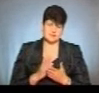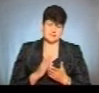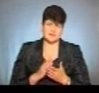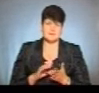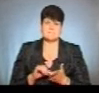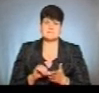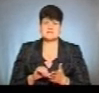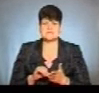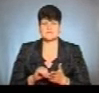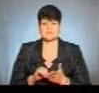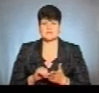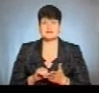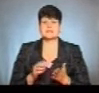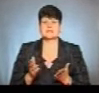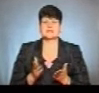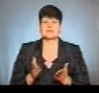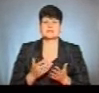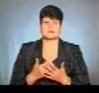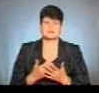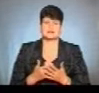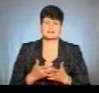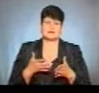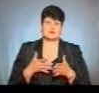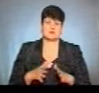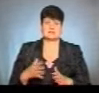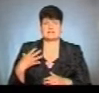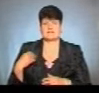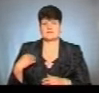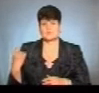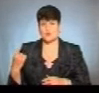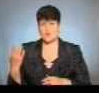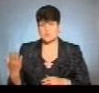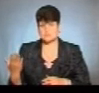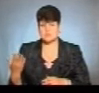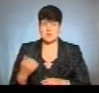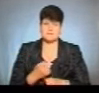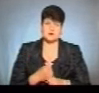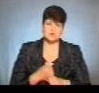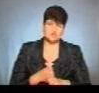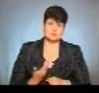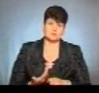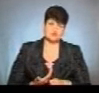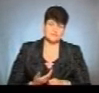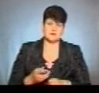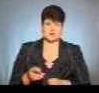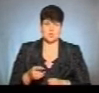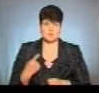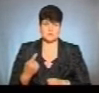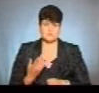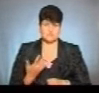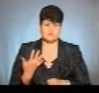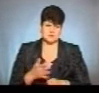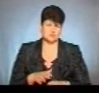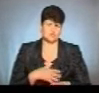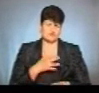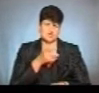представники, які, ну, наприклад, народилися в Львівській області, але працюють і проживають в Тернопільській вже